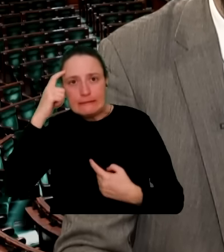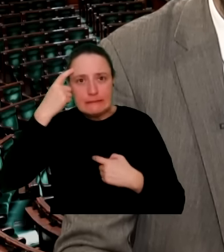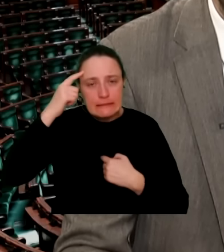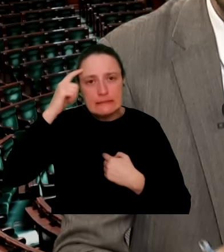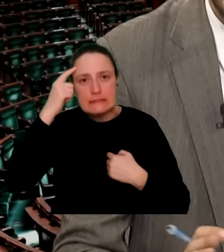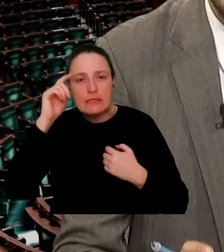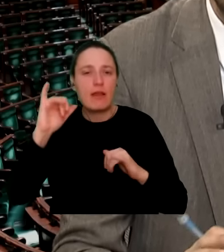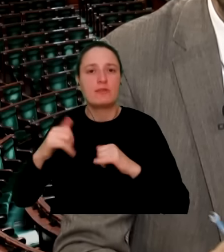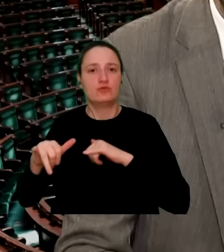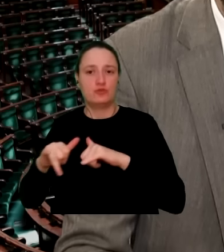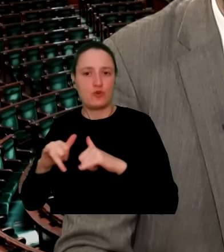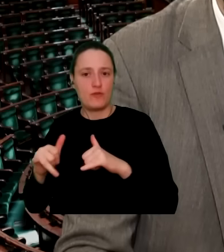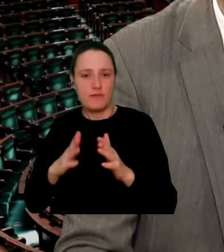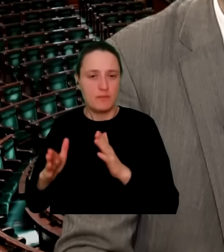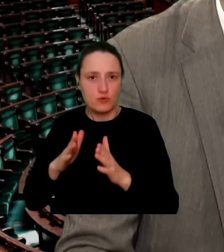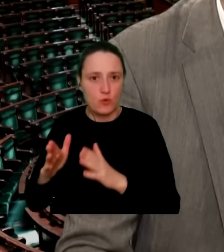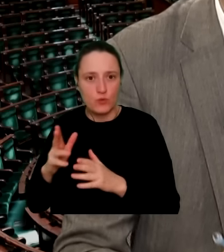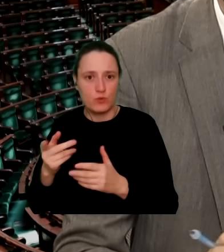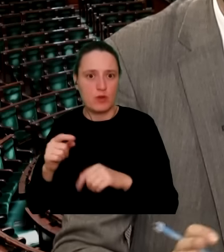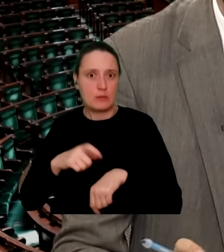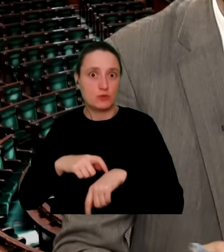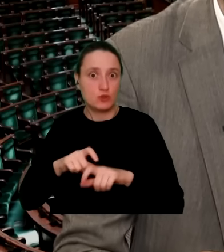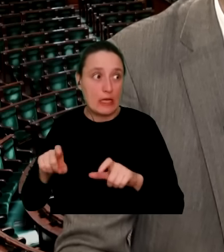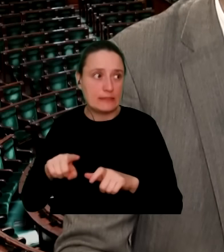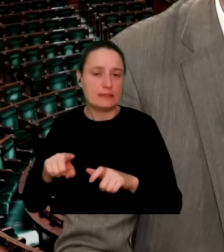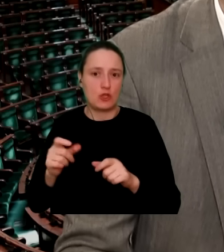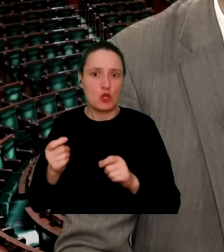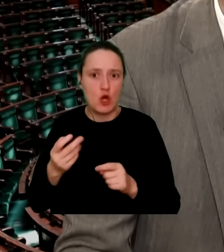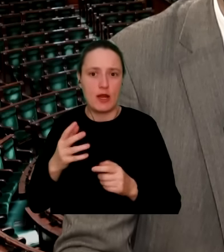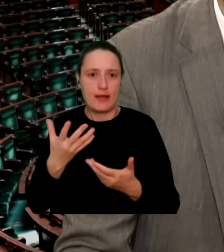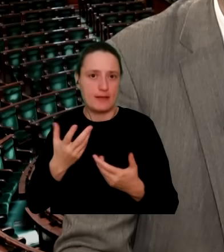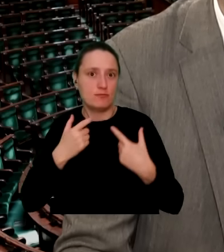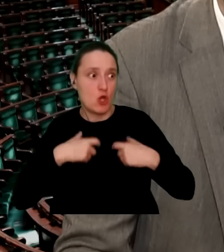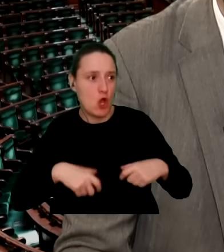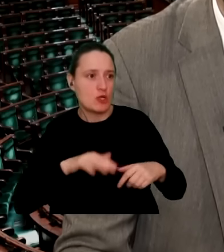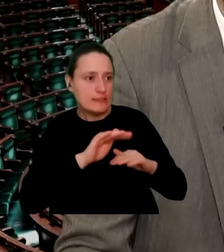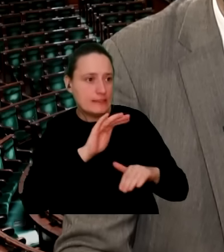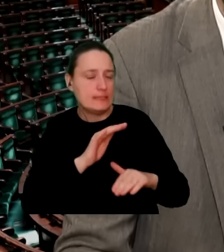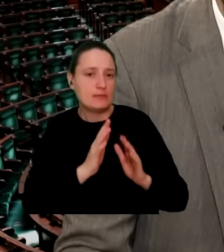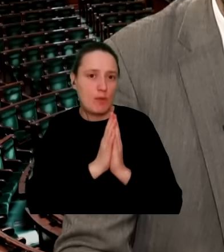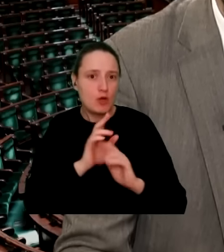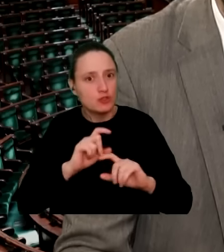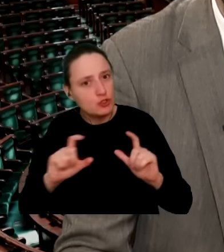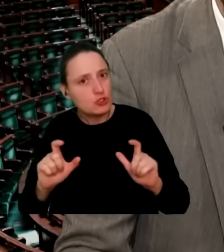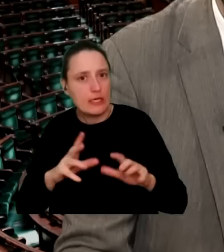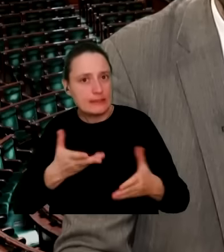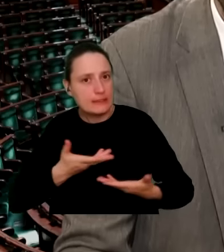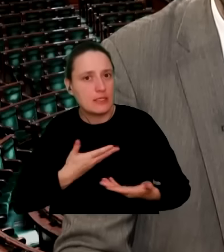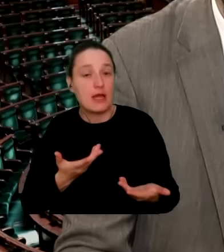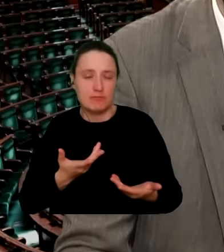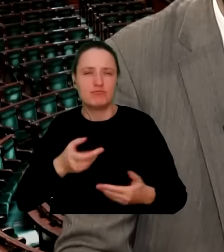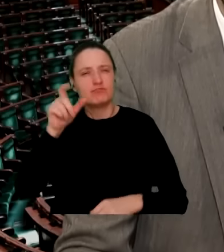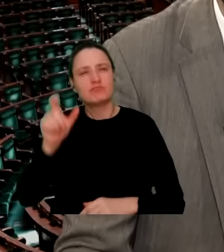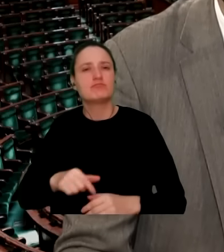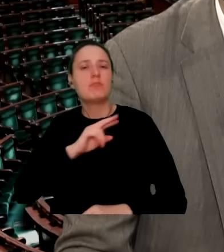wielu, grać na czas albo przynajmniej kupić ten czas u rolników. Premier Tusk mówi, że już na